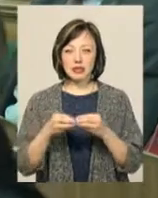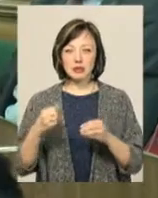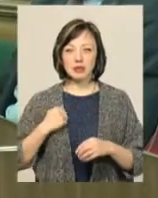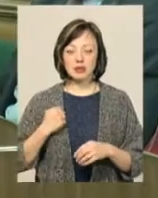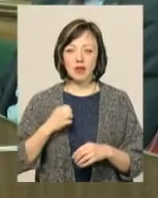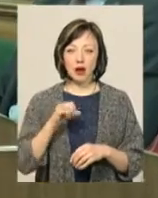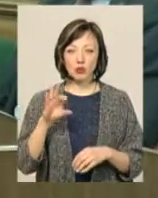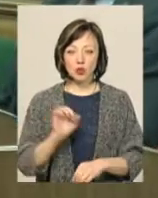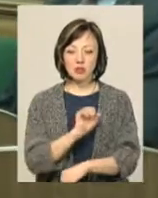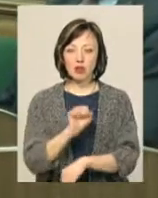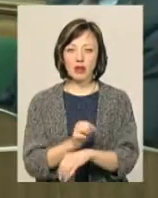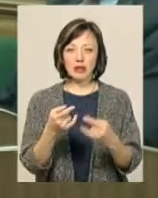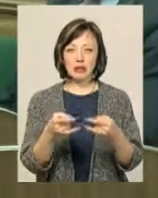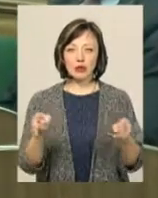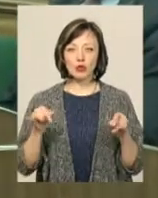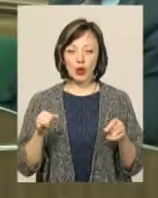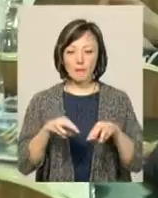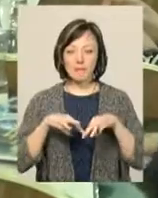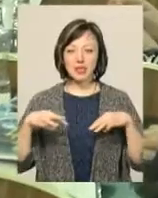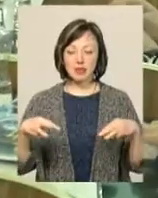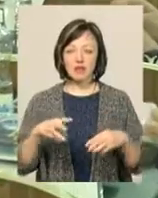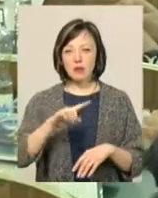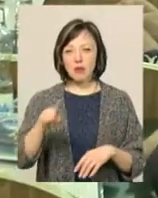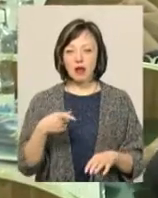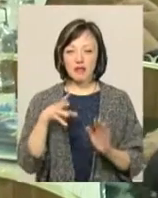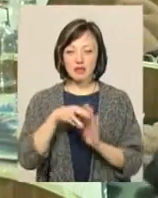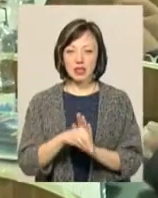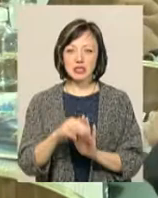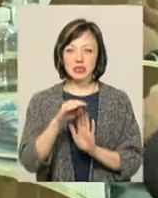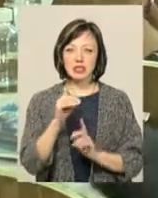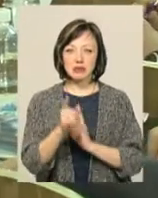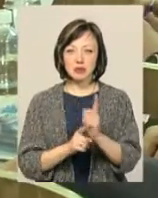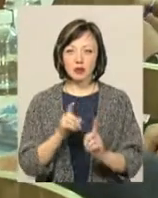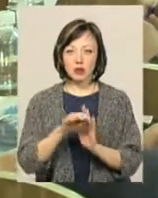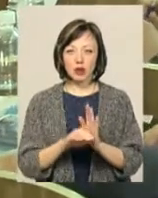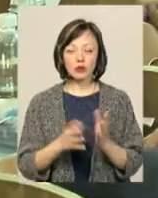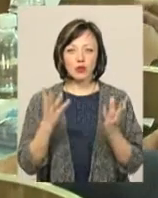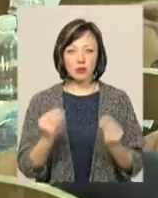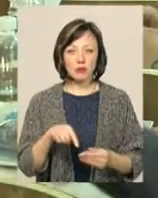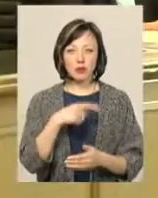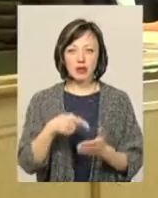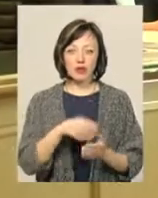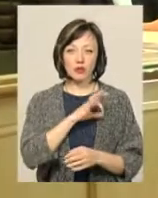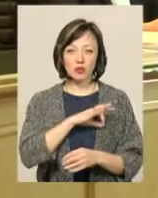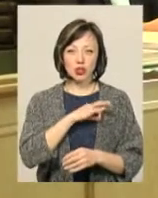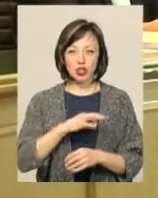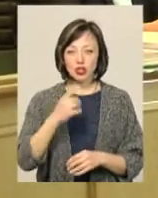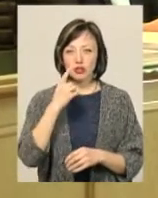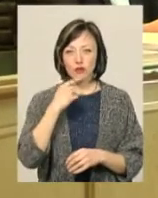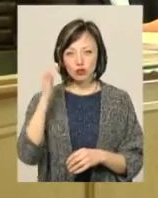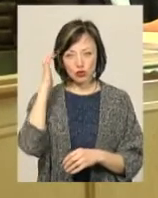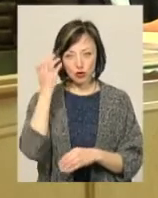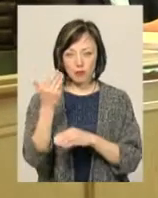АТО заблокували трибуну та президію. Вони вимагали внести зміни до порядку денного і питання про використання в області червоно-чорного